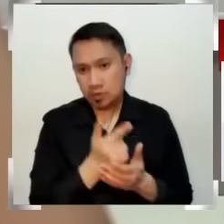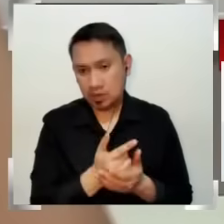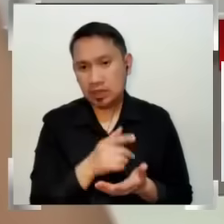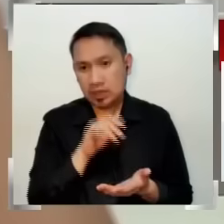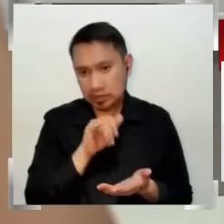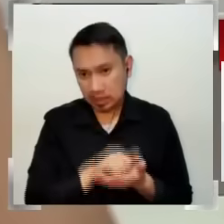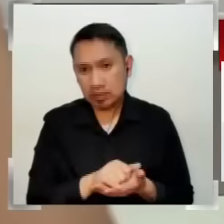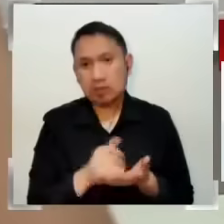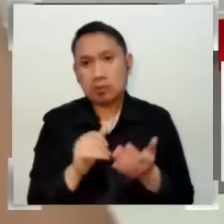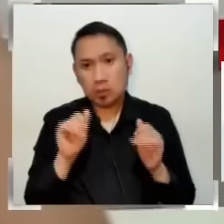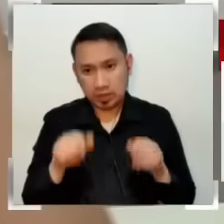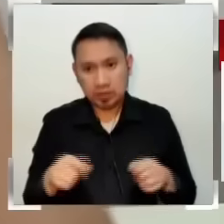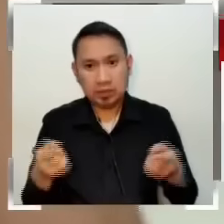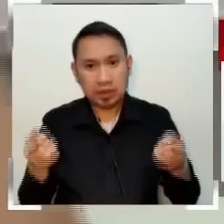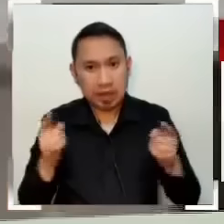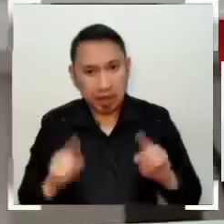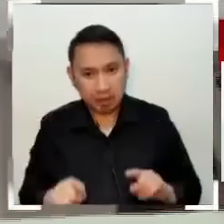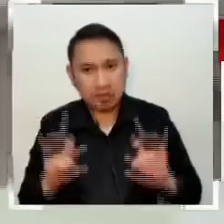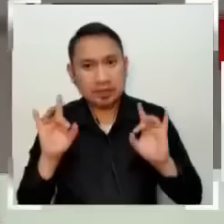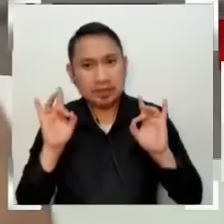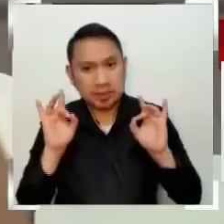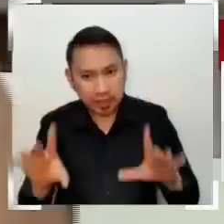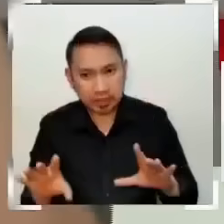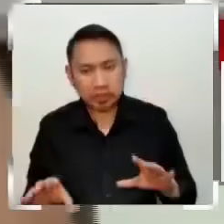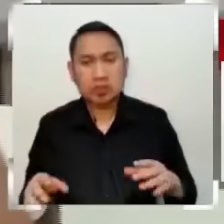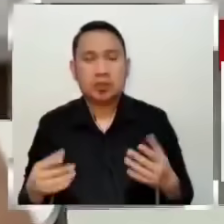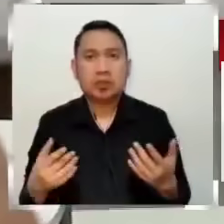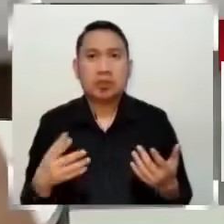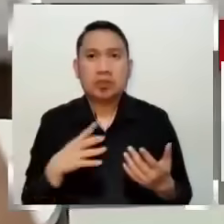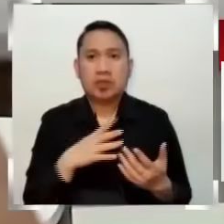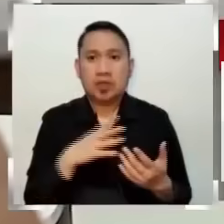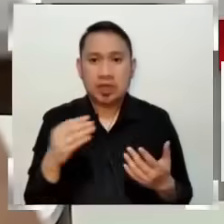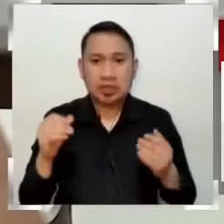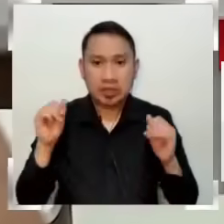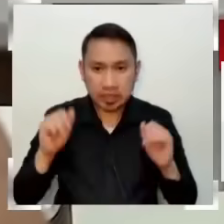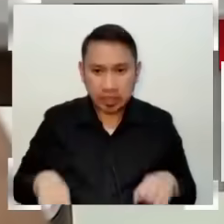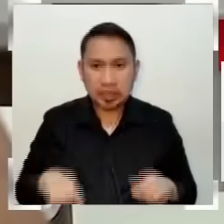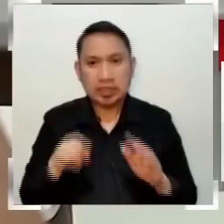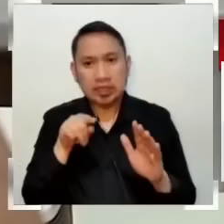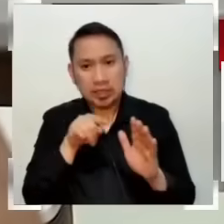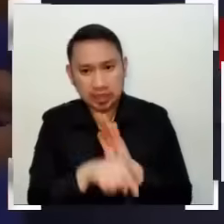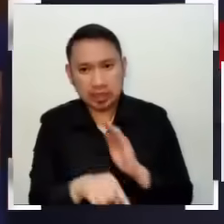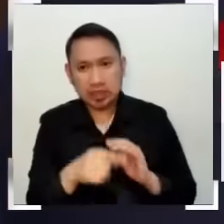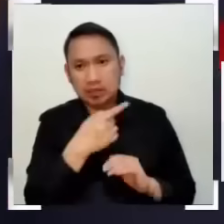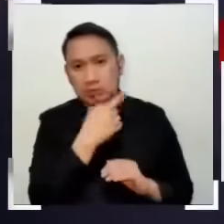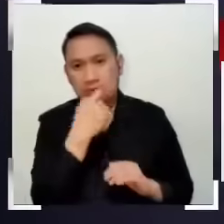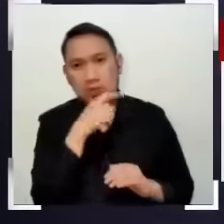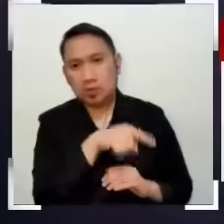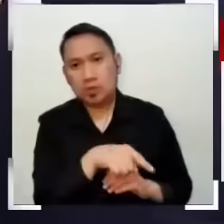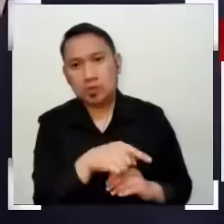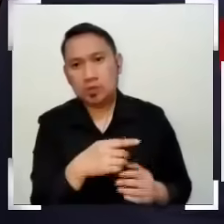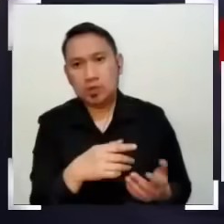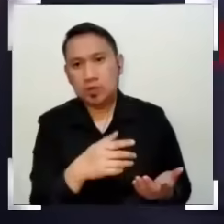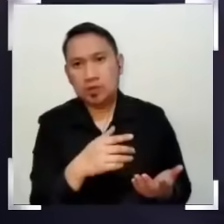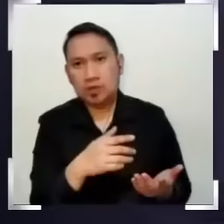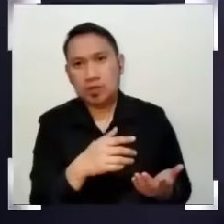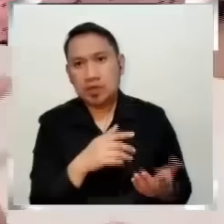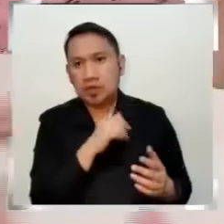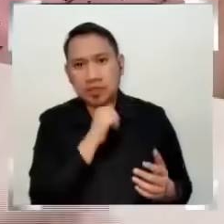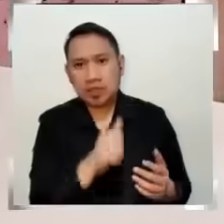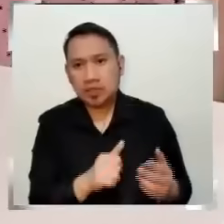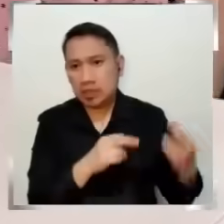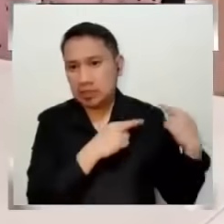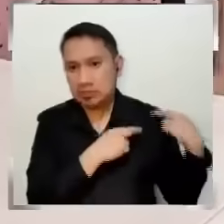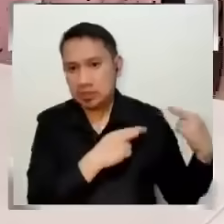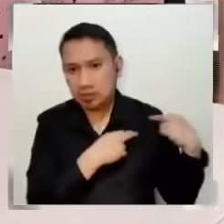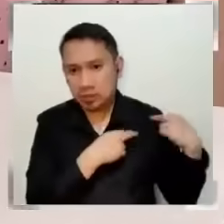injuries and loss of innocent lives because of recklessness. Para sa GMA Integrated News,